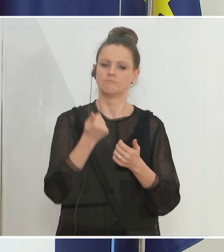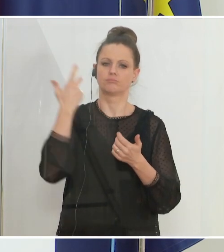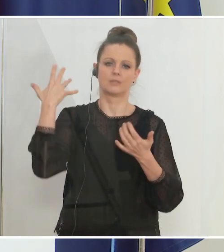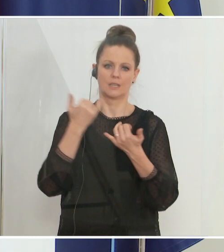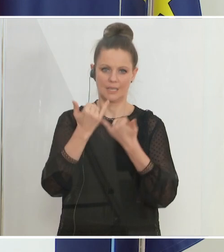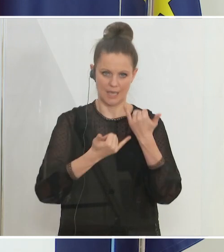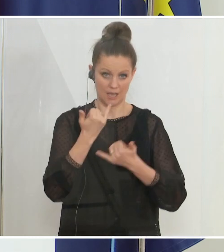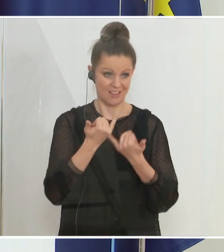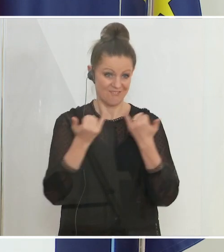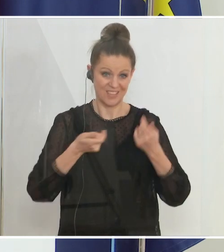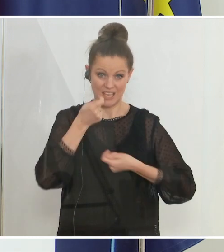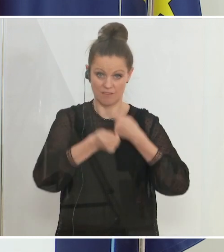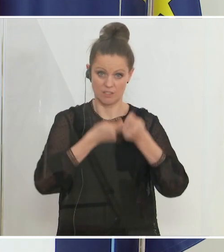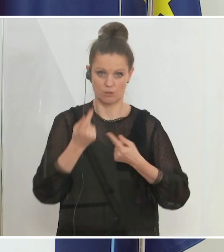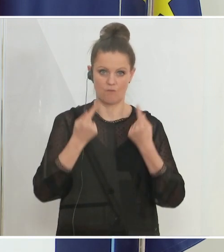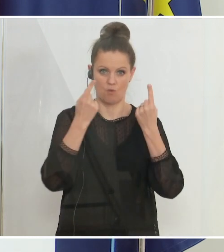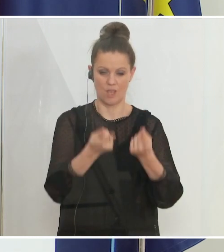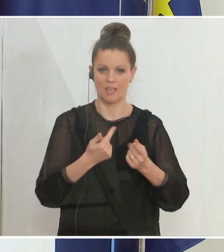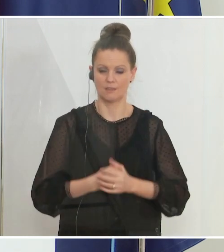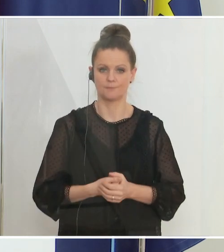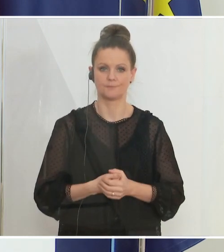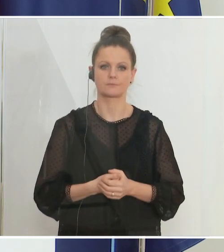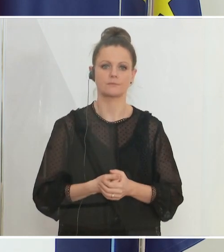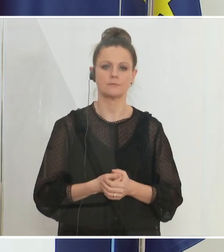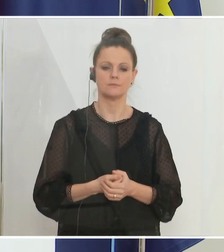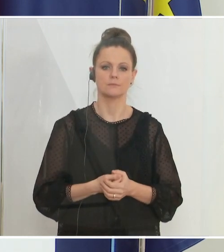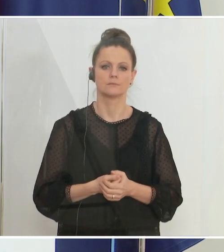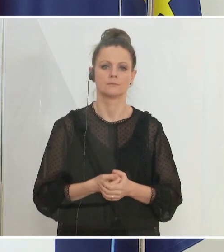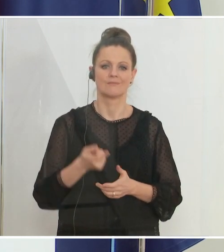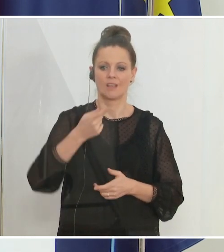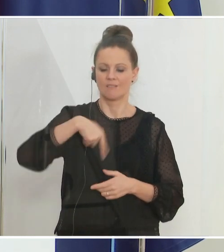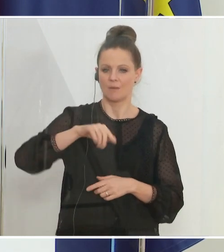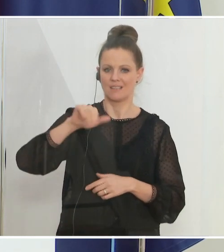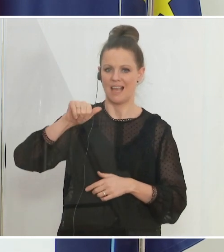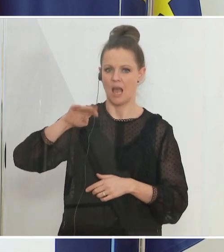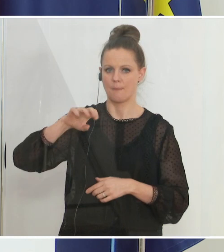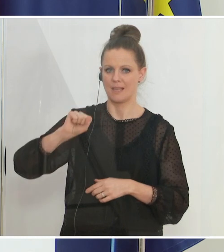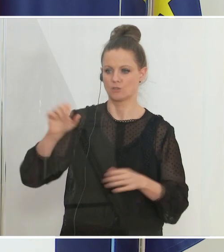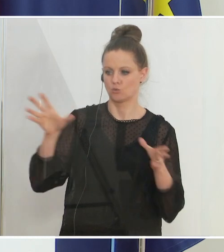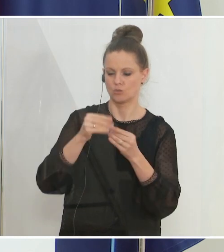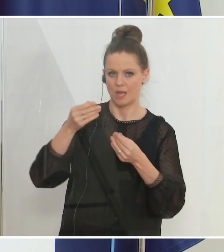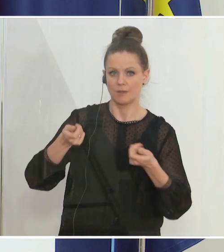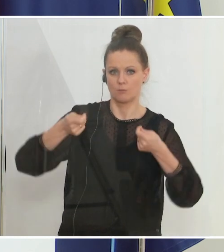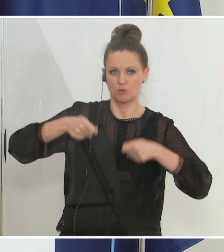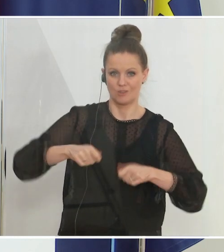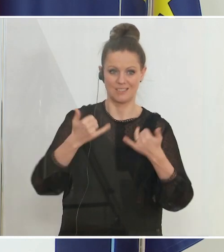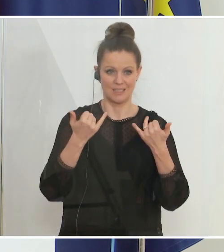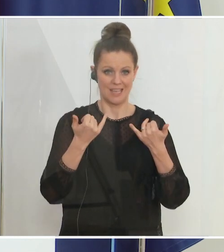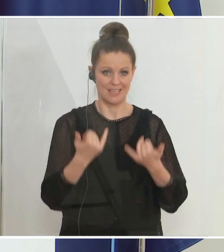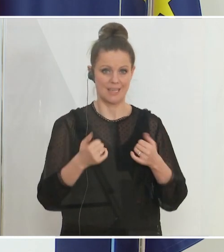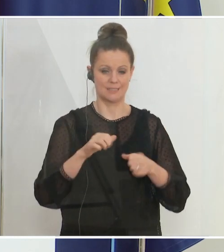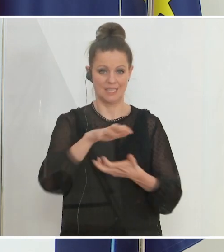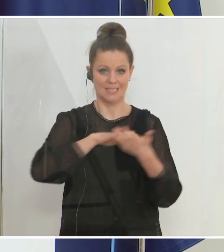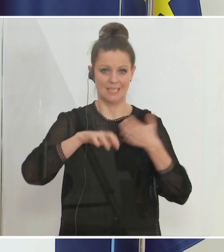Geld investiert, das da jetzt eingesetzt wird? Wir haben gemeinsam mit dem AMS beschlossen, in diesem Krisenjahr